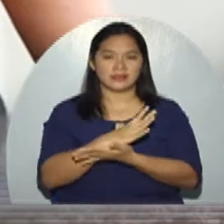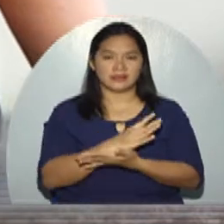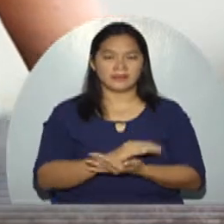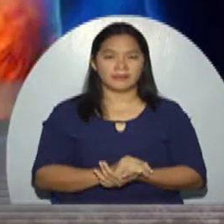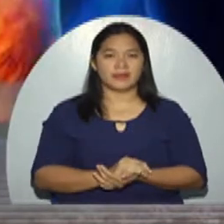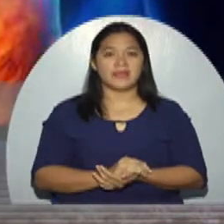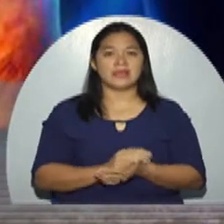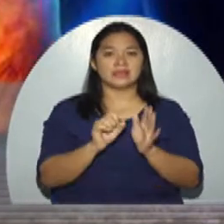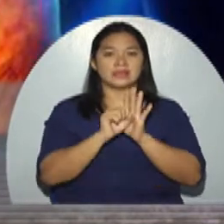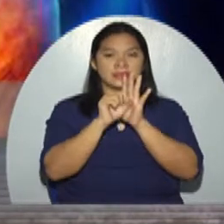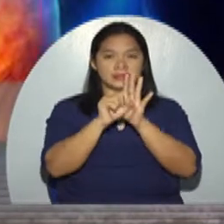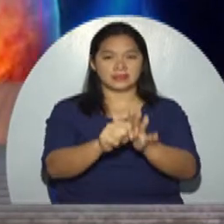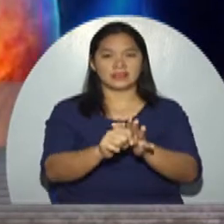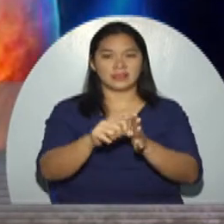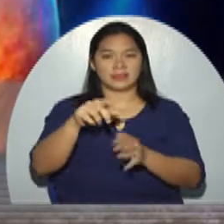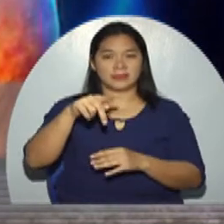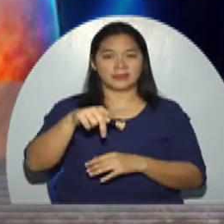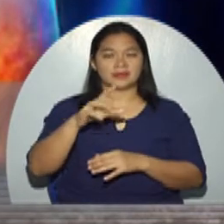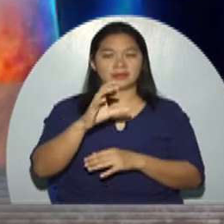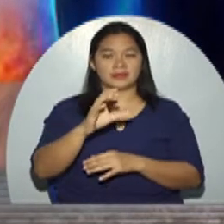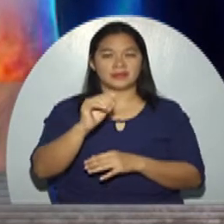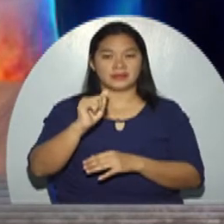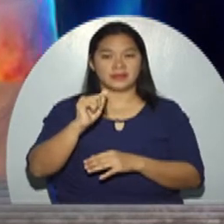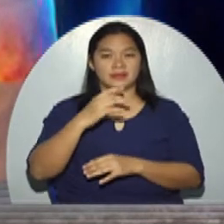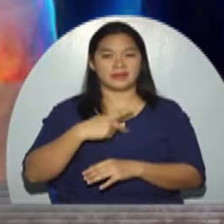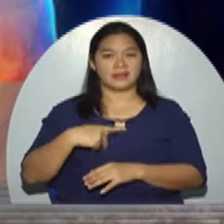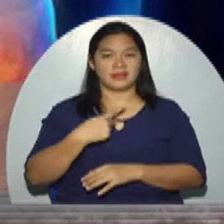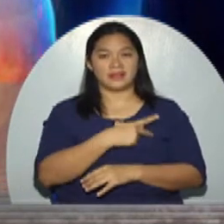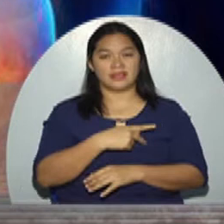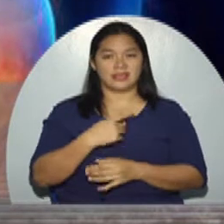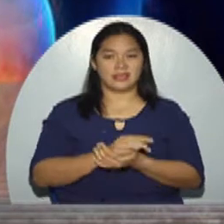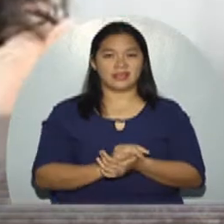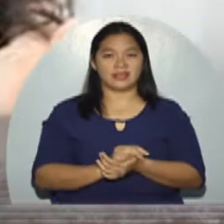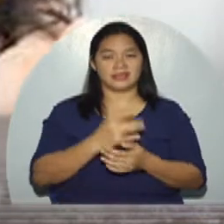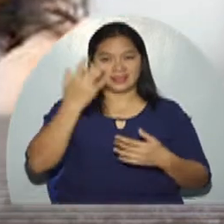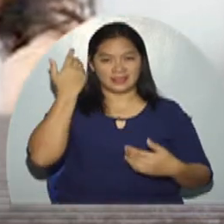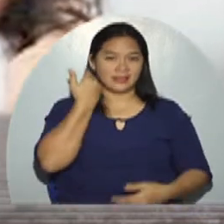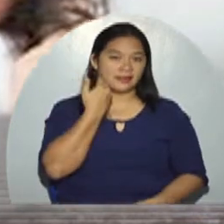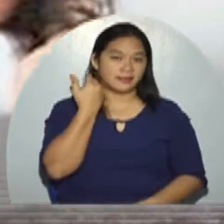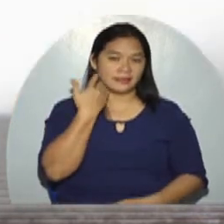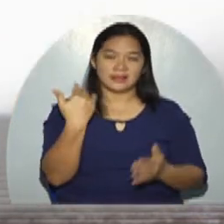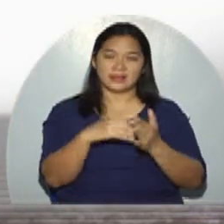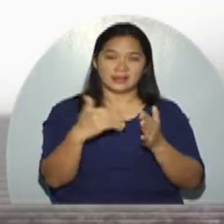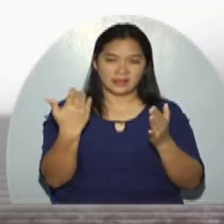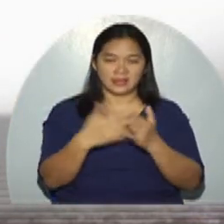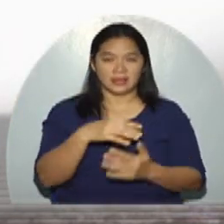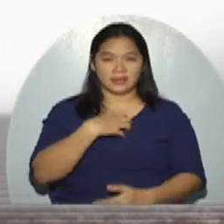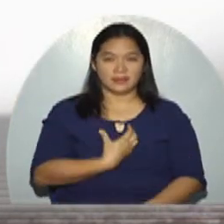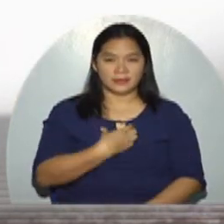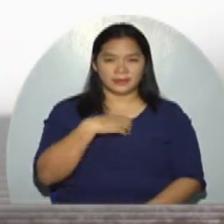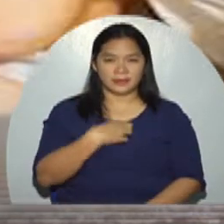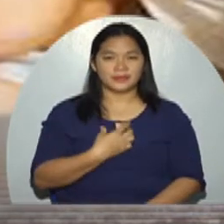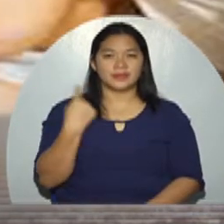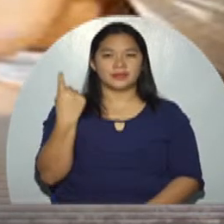impeksyon. Ang mga sintomas ng pediatric community acquired pneumonia ay lagnat, pabalik-balik na